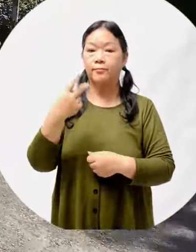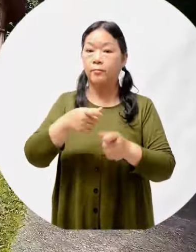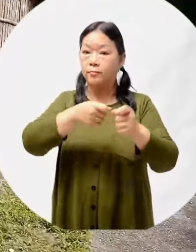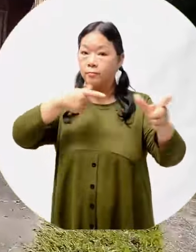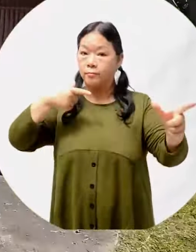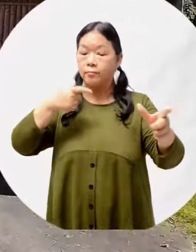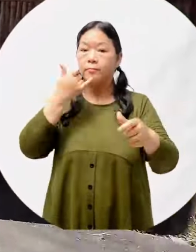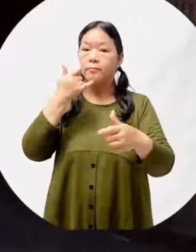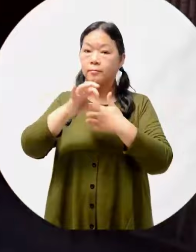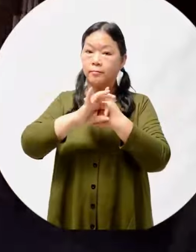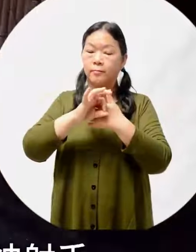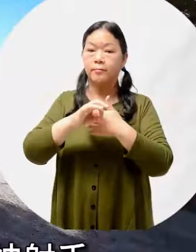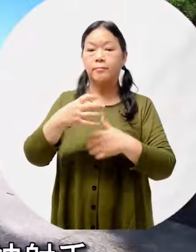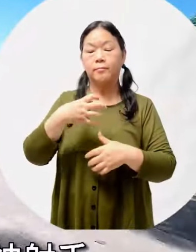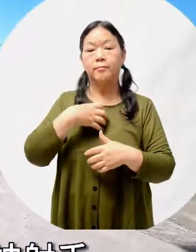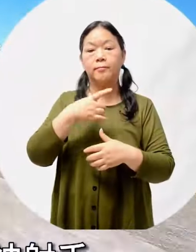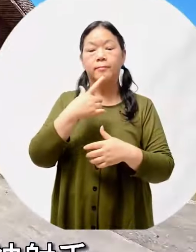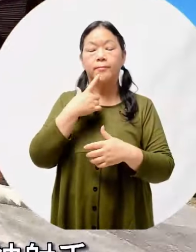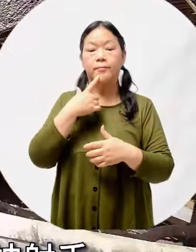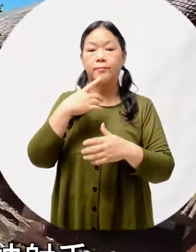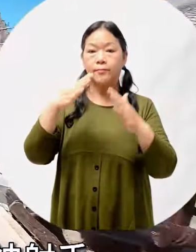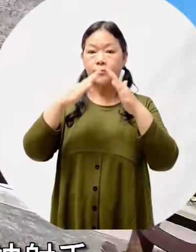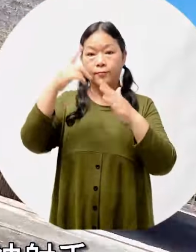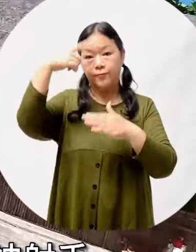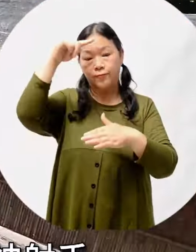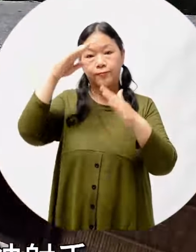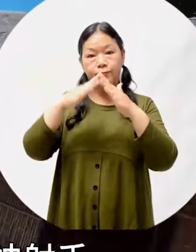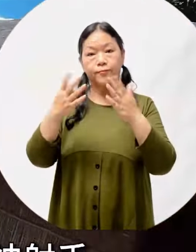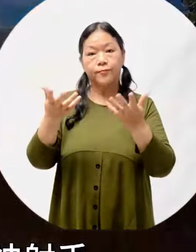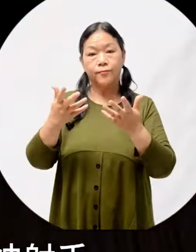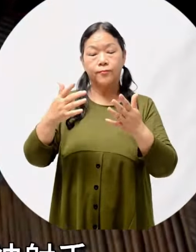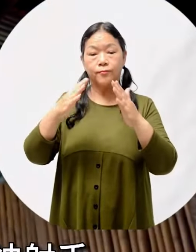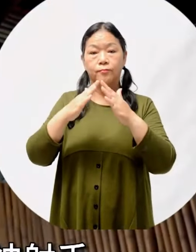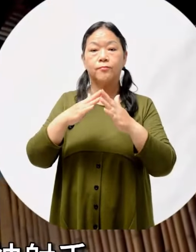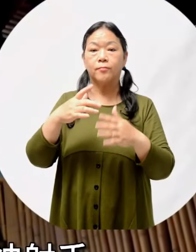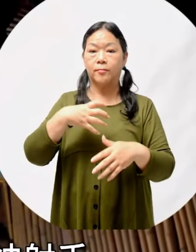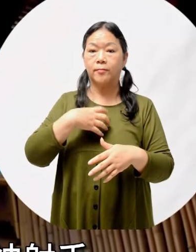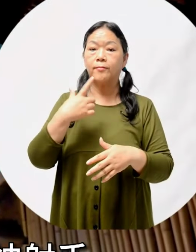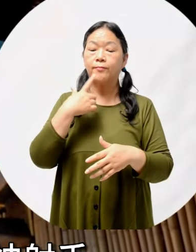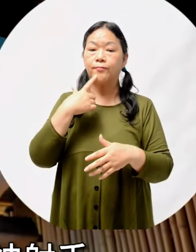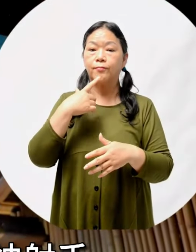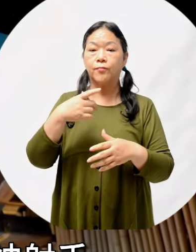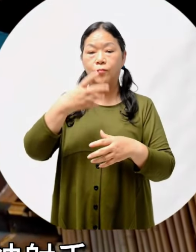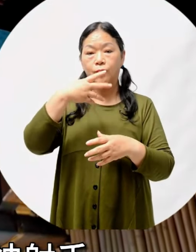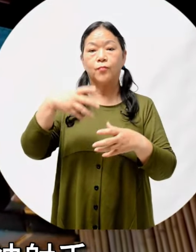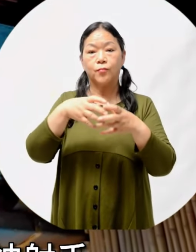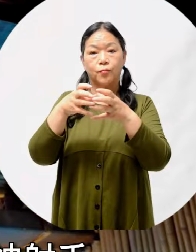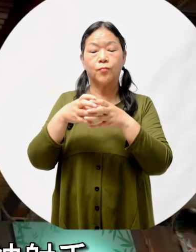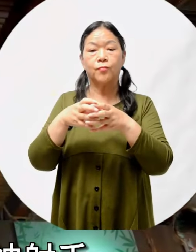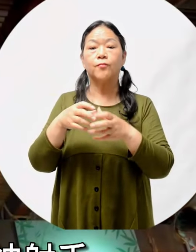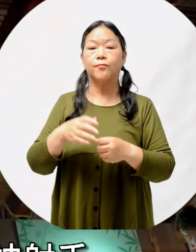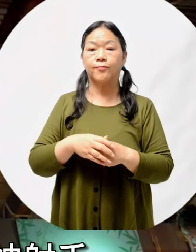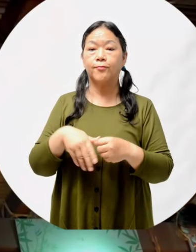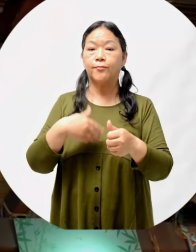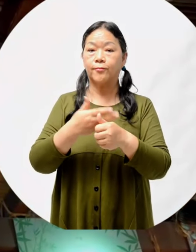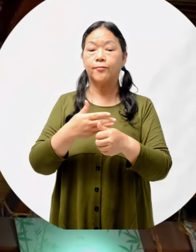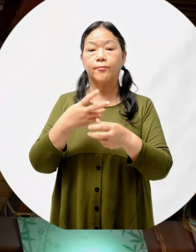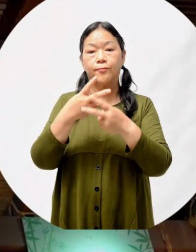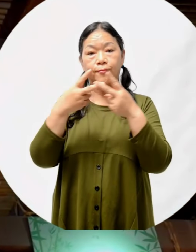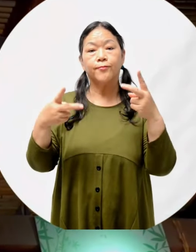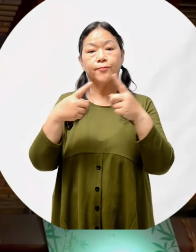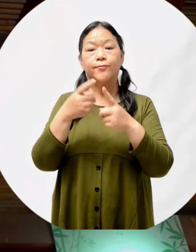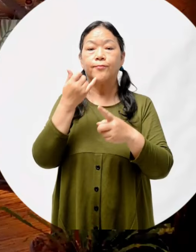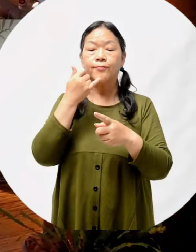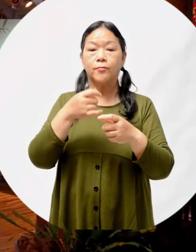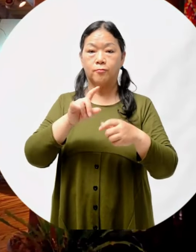阿美族传统家屋等，目前由阿米斯嘎根乐团经营，让游客前来当神射手